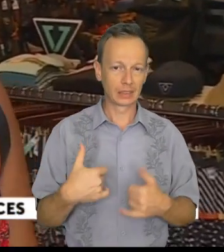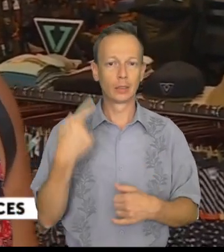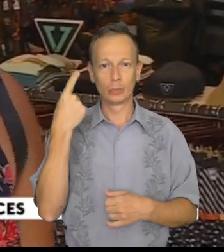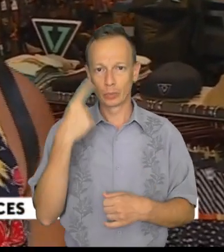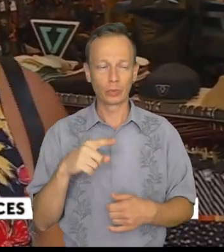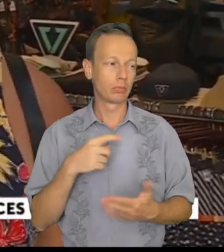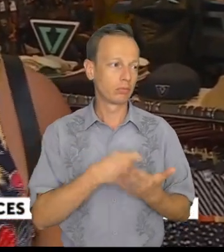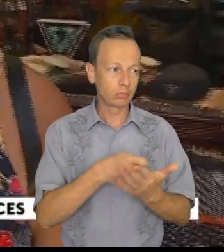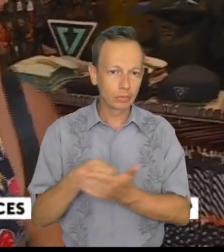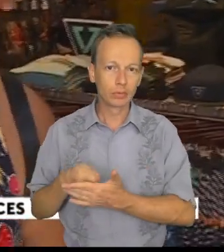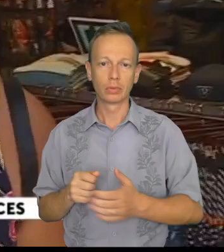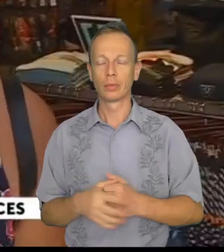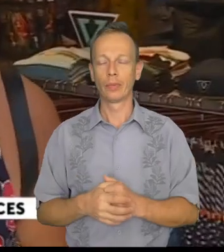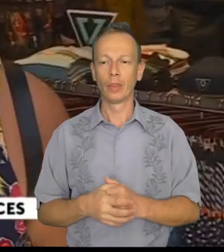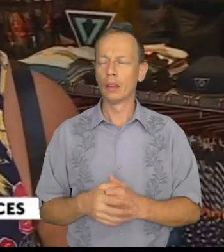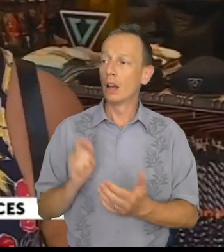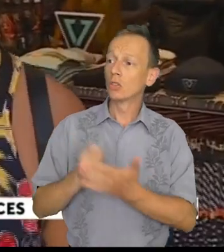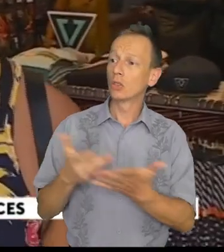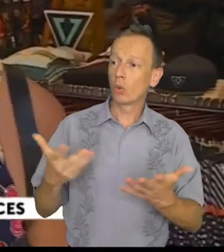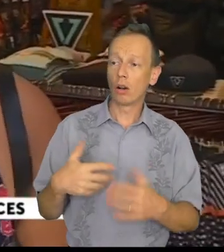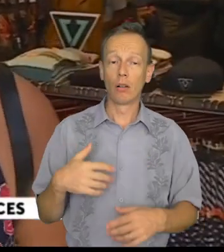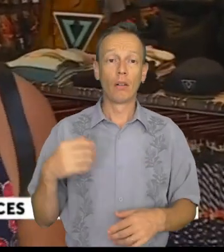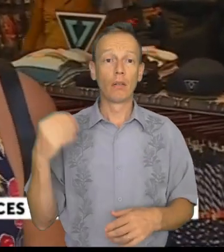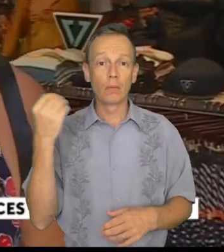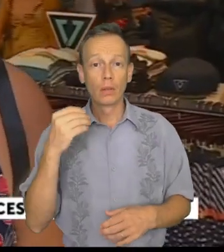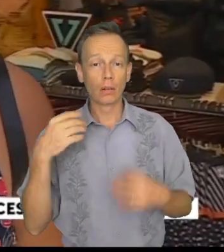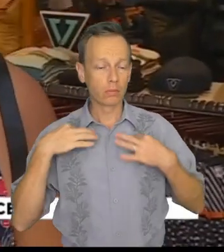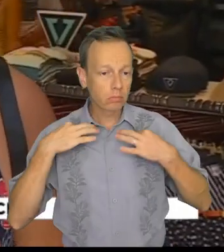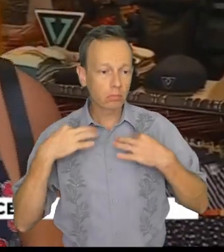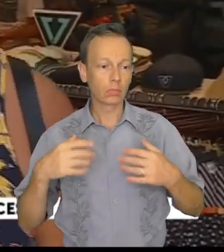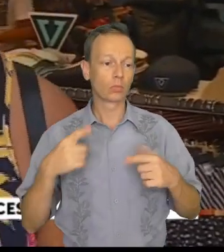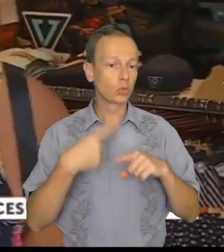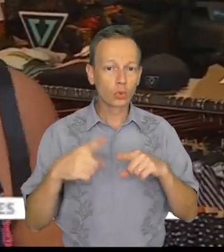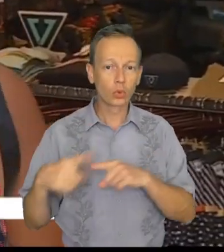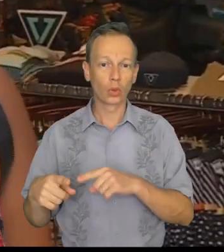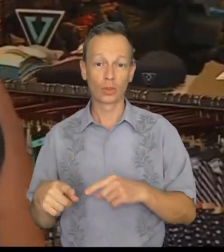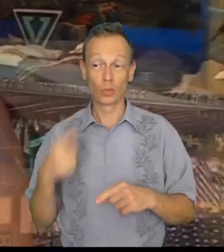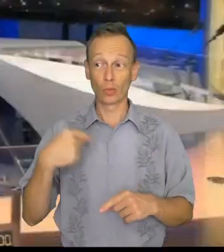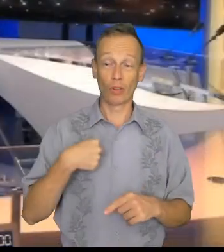Qu'est-ce que tu as acheté alors? Ben, des tricots, des shorts. Mais la plupart, c'était pas pour moi.